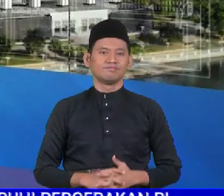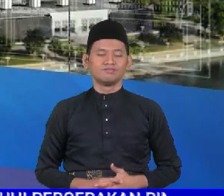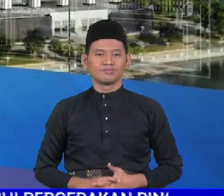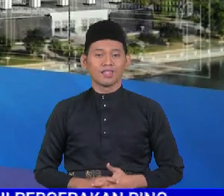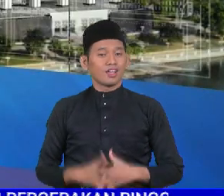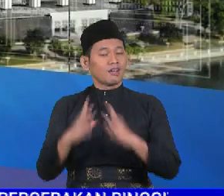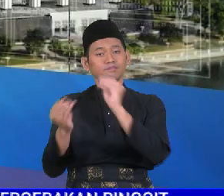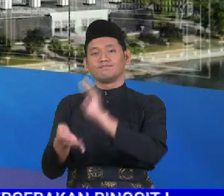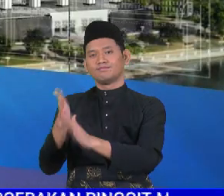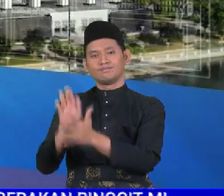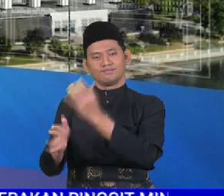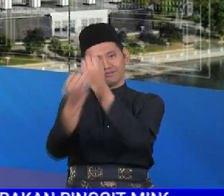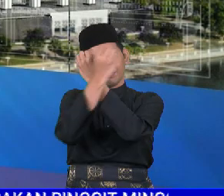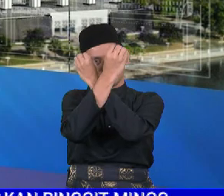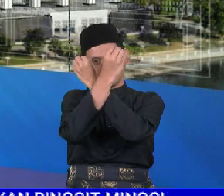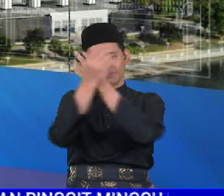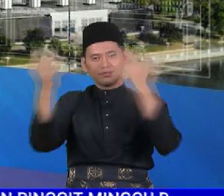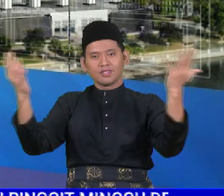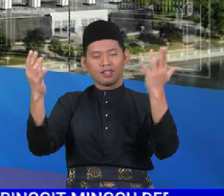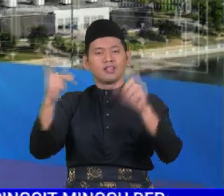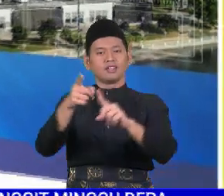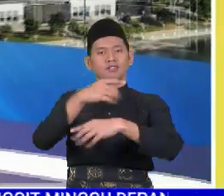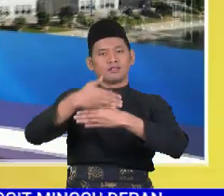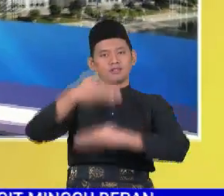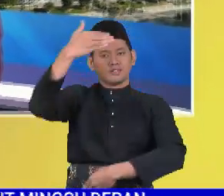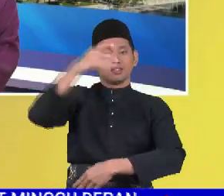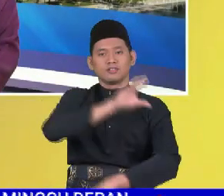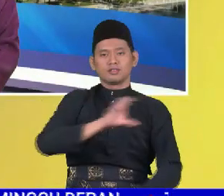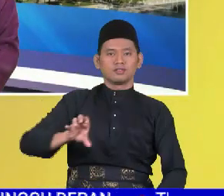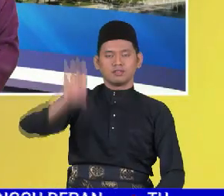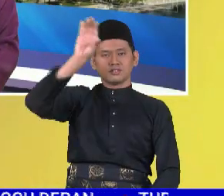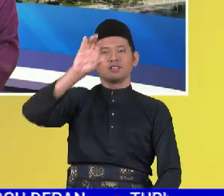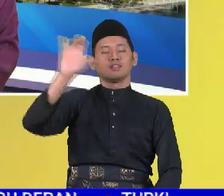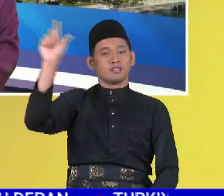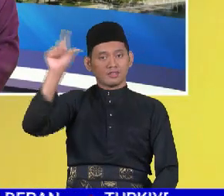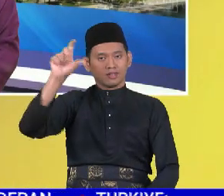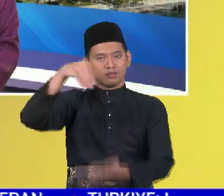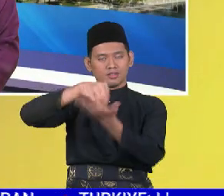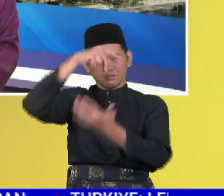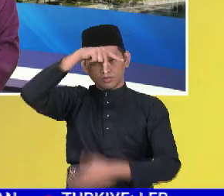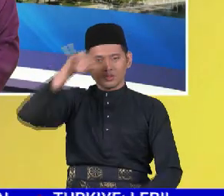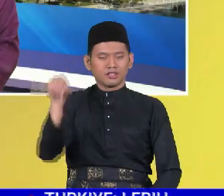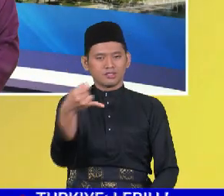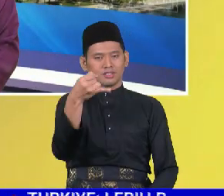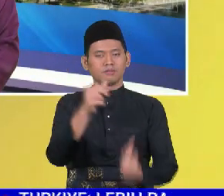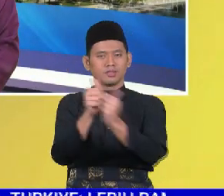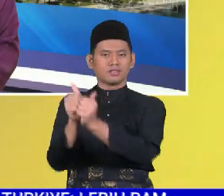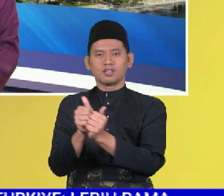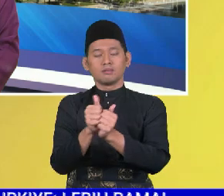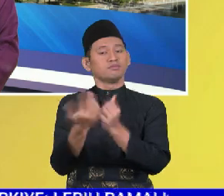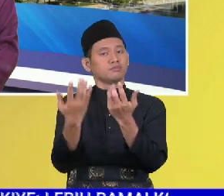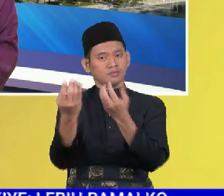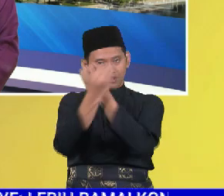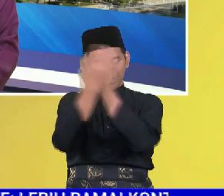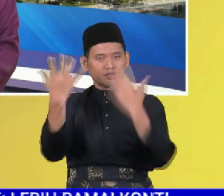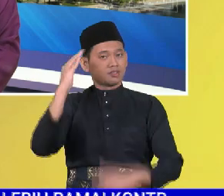Bahari itu tadi mengakhiri lintas langsung dari Kompleks Islam Putrajaya. Terus bersama Berita Wilayah untuk lebih banyak berita negeri-negeri. Salam